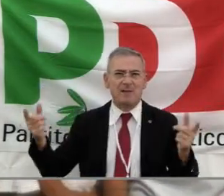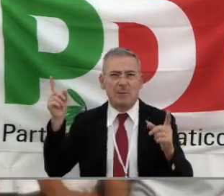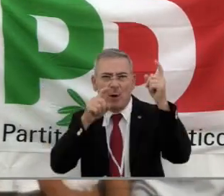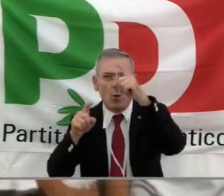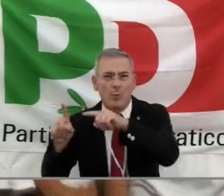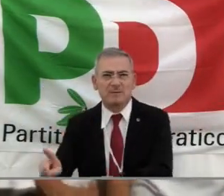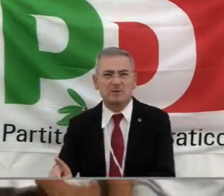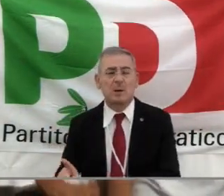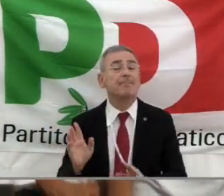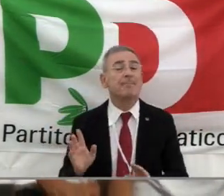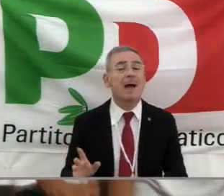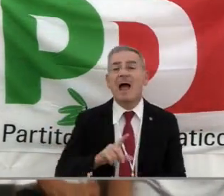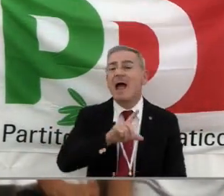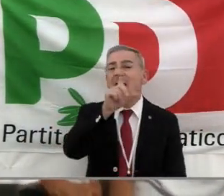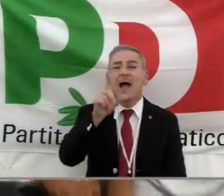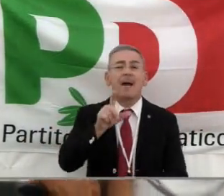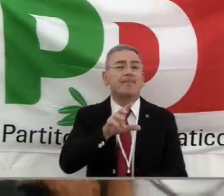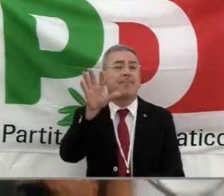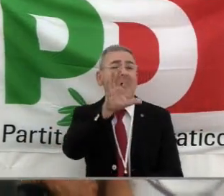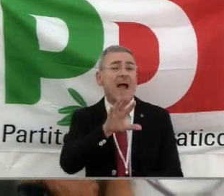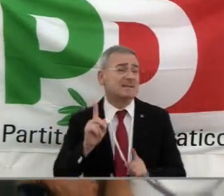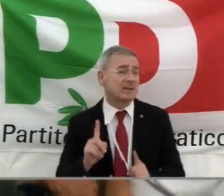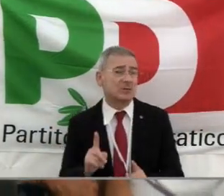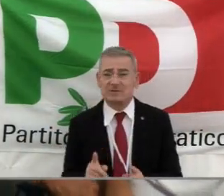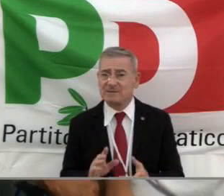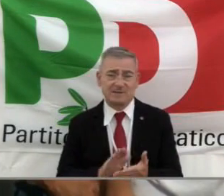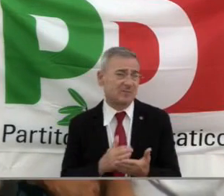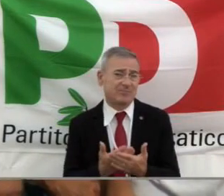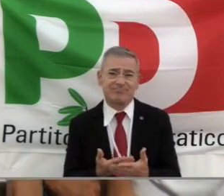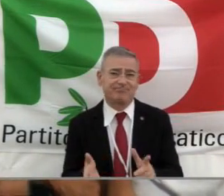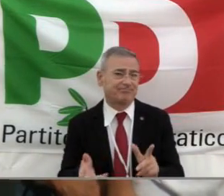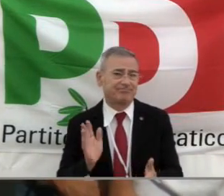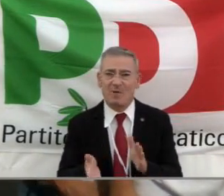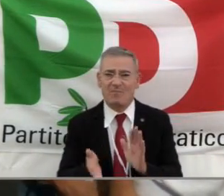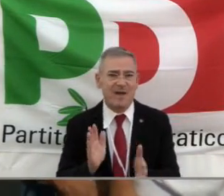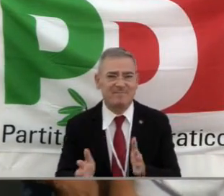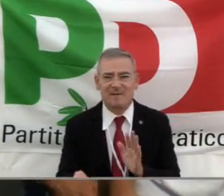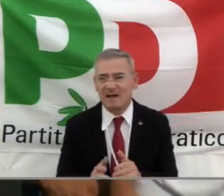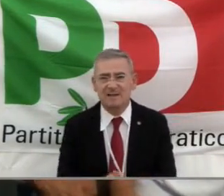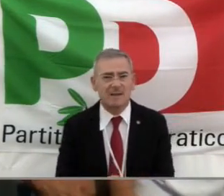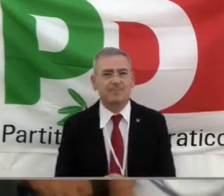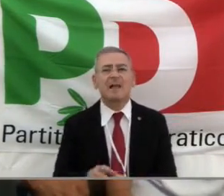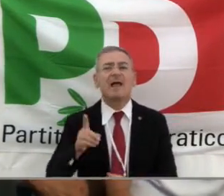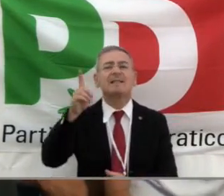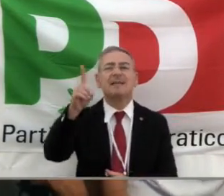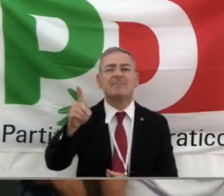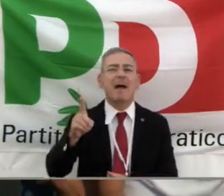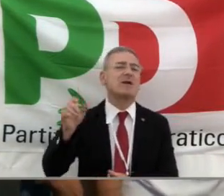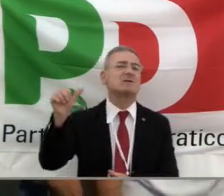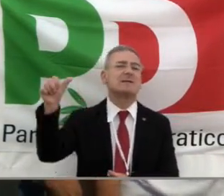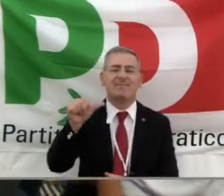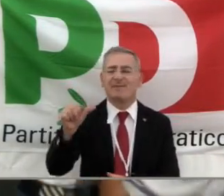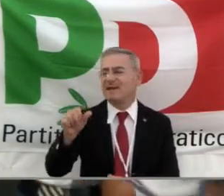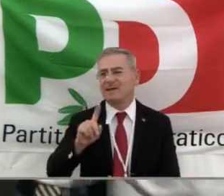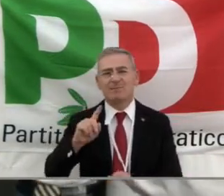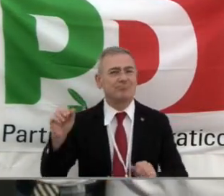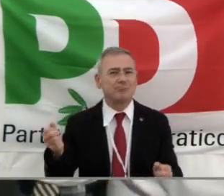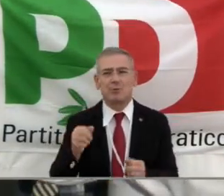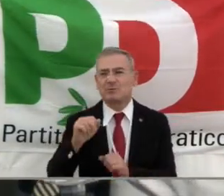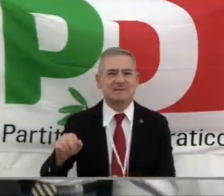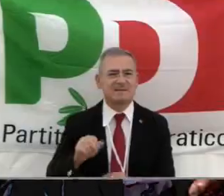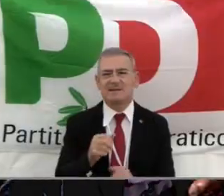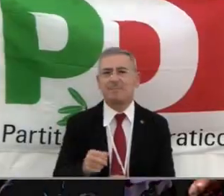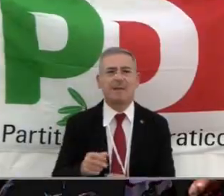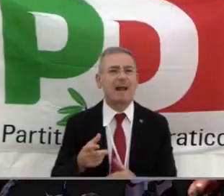così non tiene, non tiene. Di Maio, Salvini, non tiene un paese se